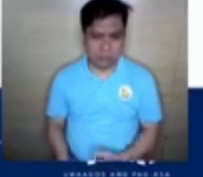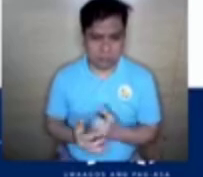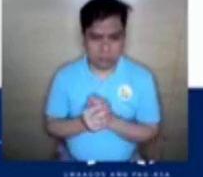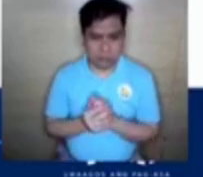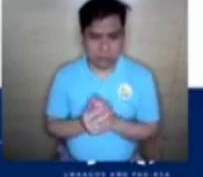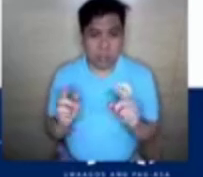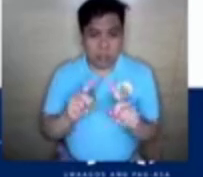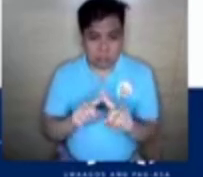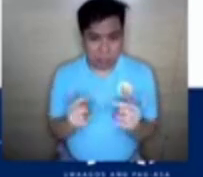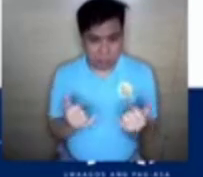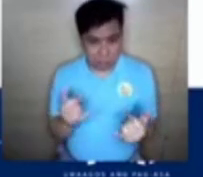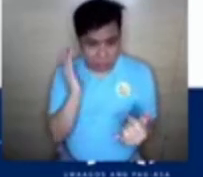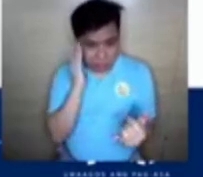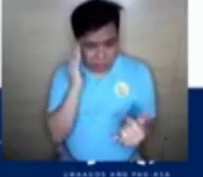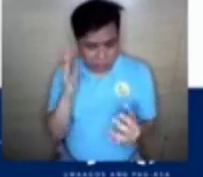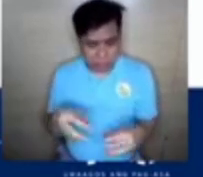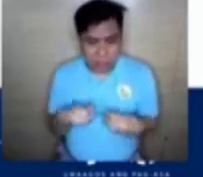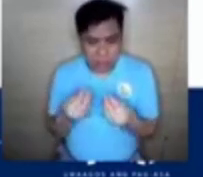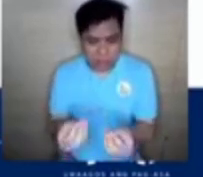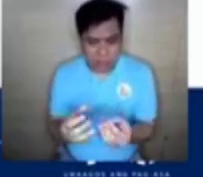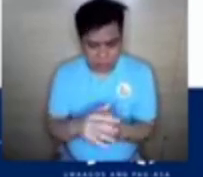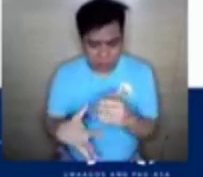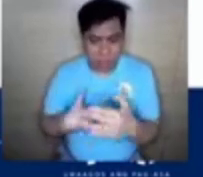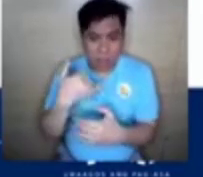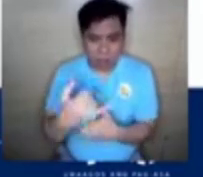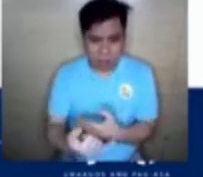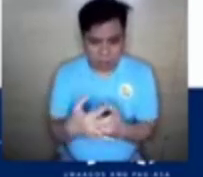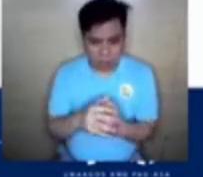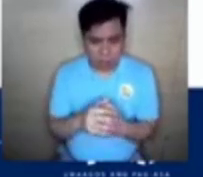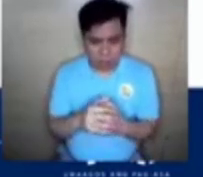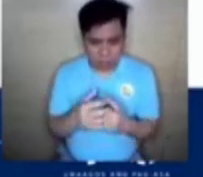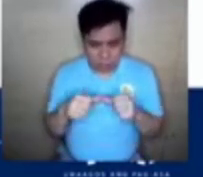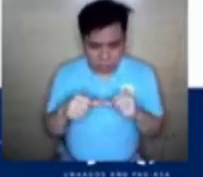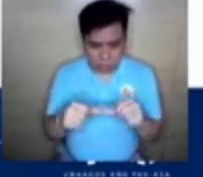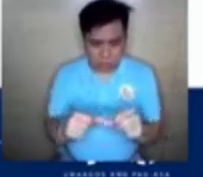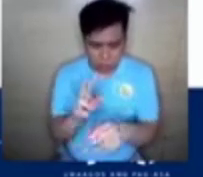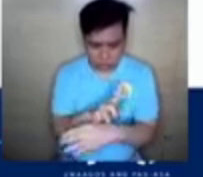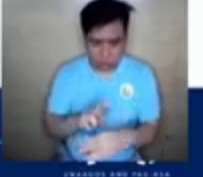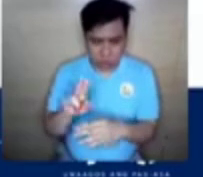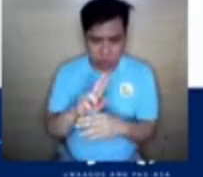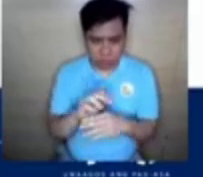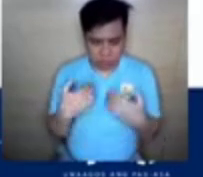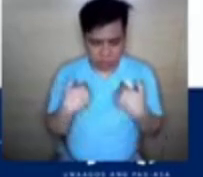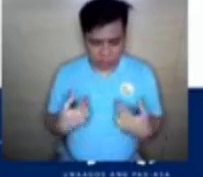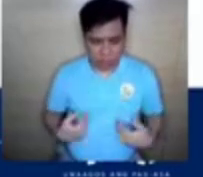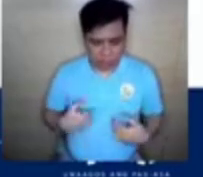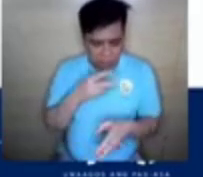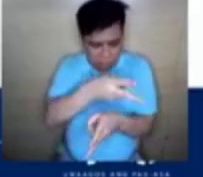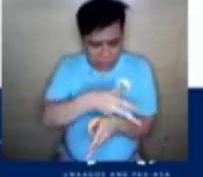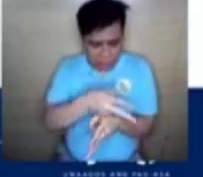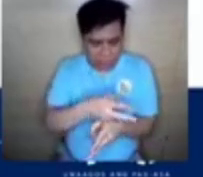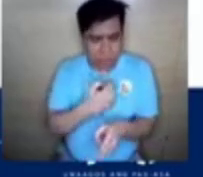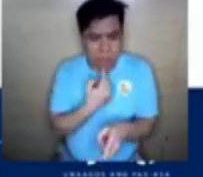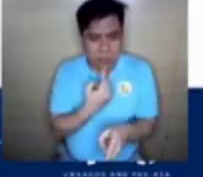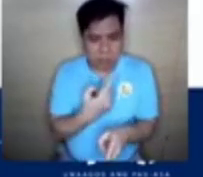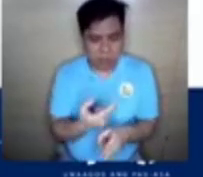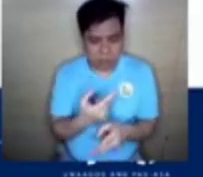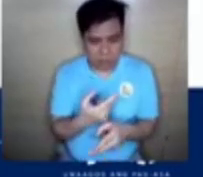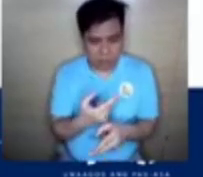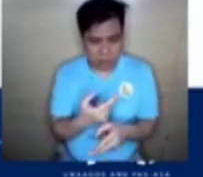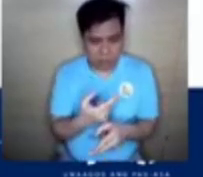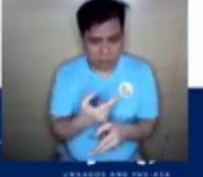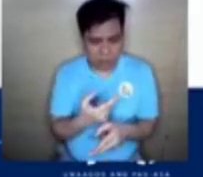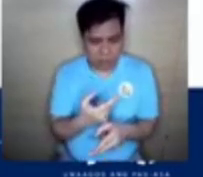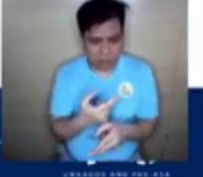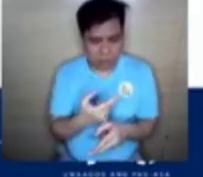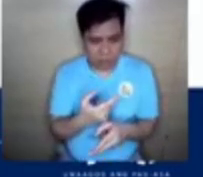Muli na rin nating binalikan ng mga proyekto para sa implementasyon ng universal healthcare. Bukod sa nabanggit ko kaninang no balance billing